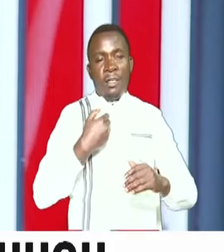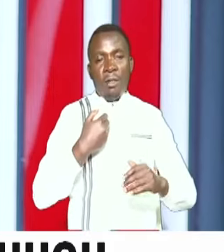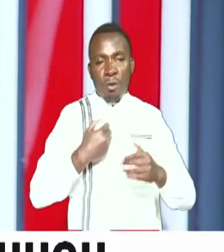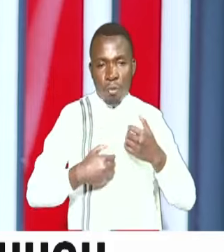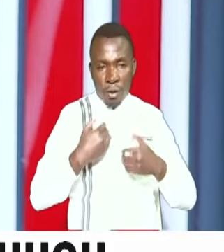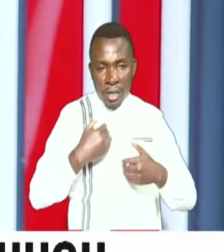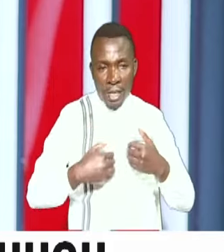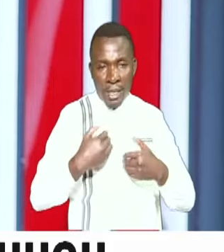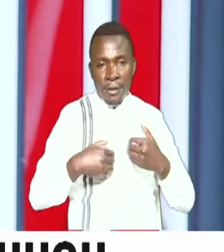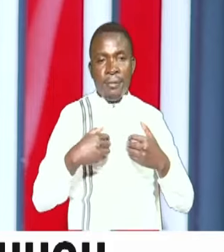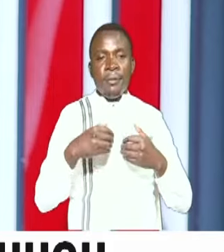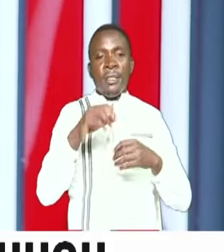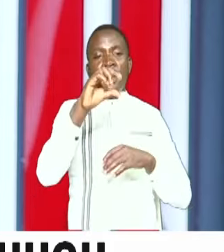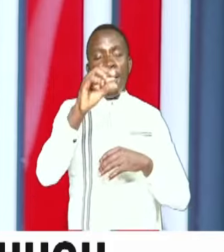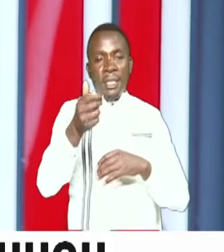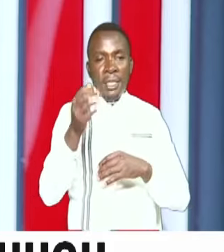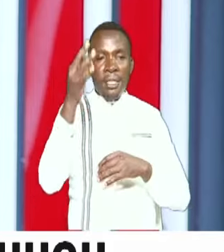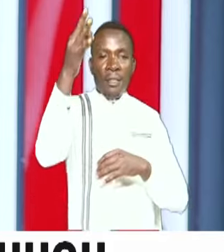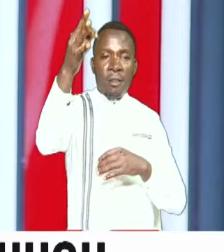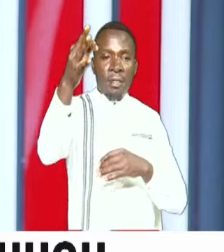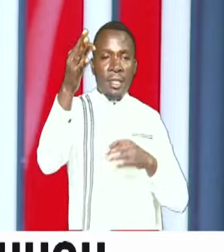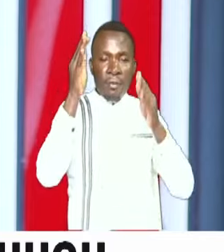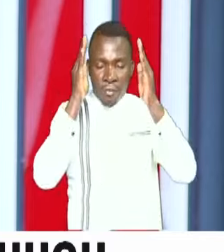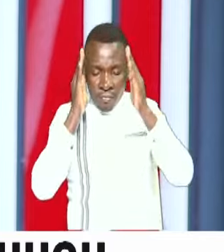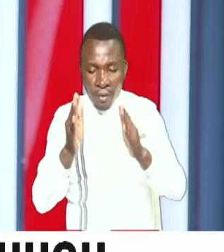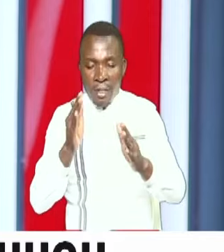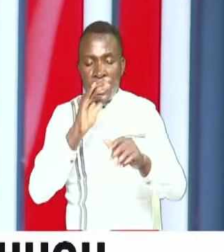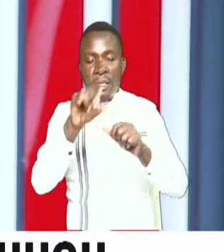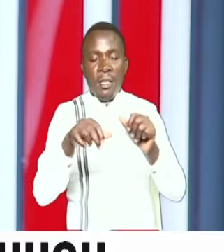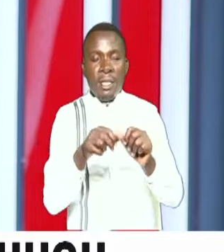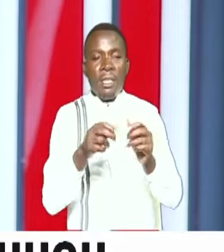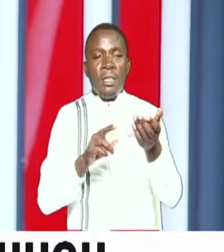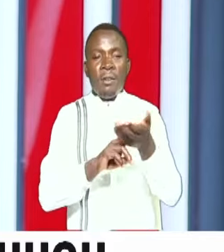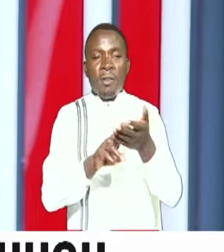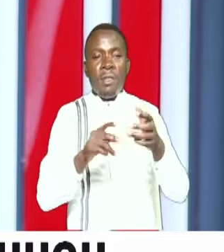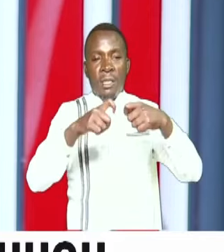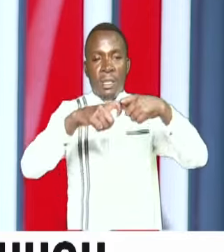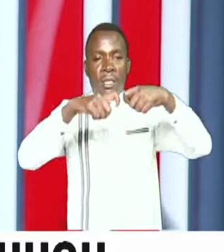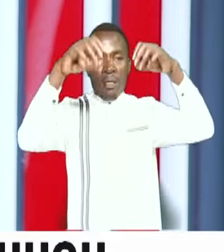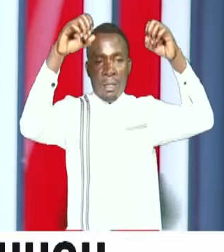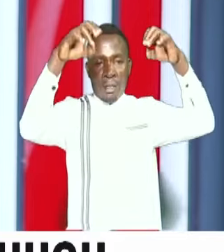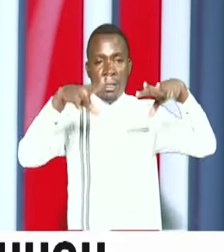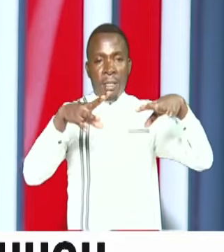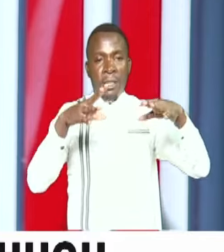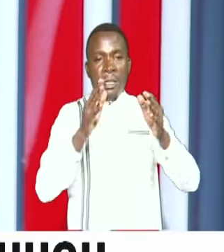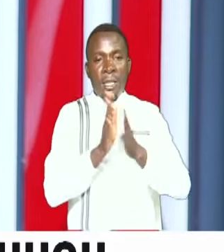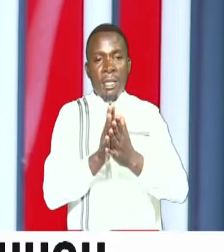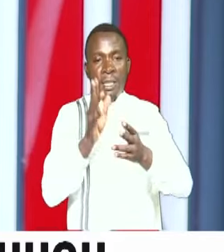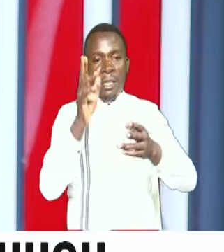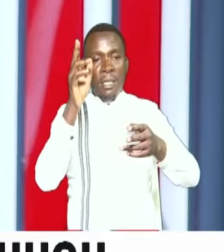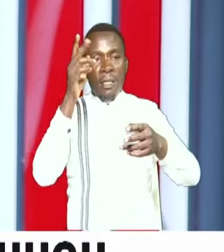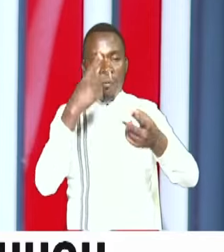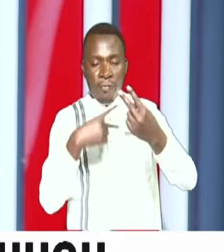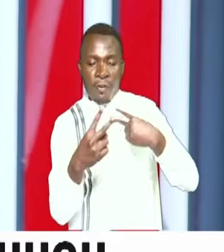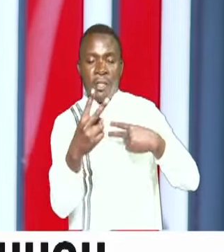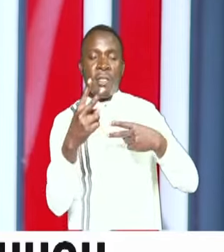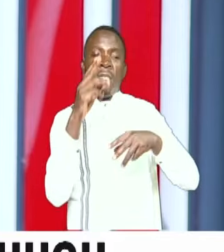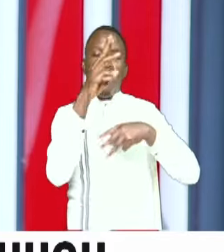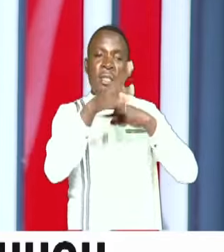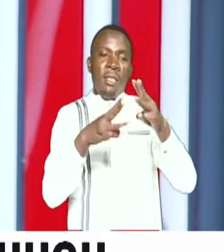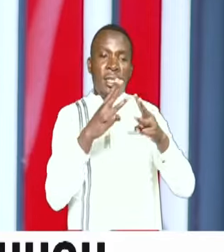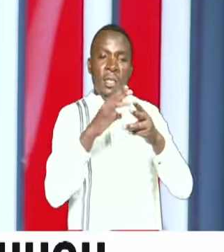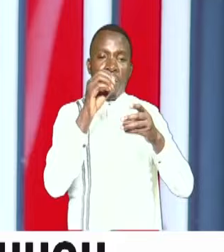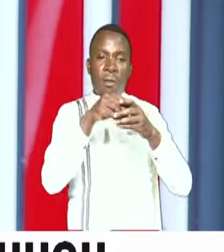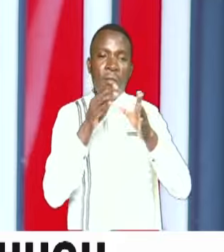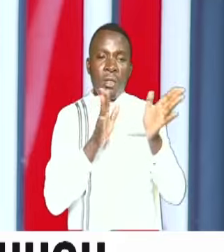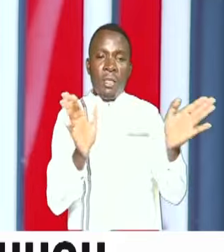kuba tuzita kuzijyanye no nazikoresha amashanyarazi, ibi ni icyerekezo cy'isi yose muri rusange cyo bita